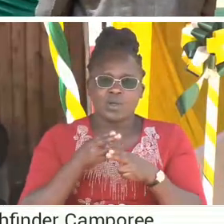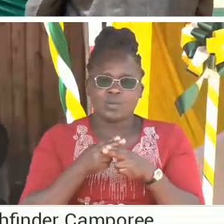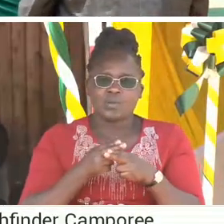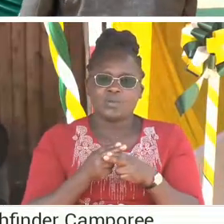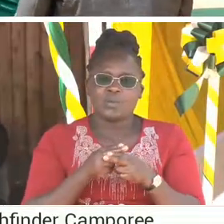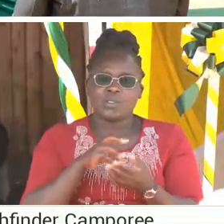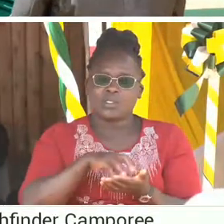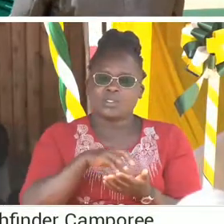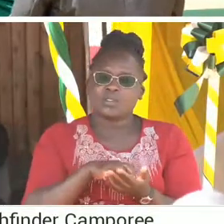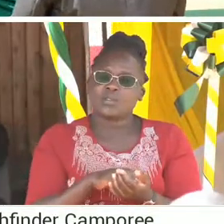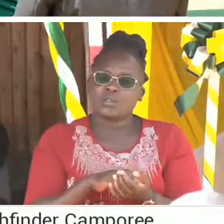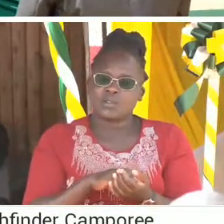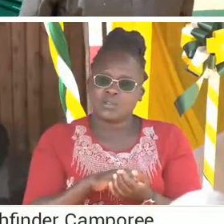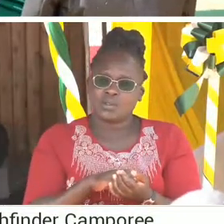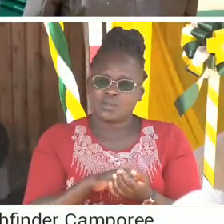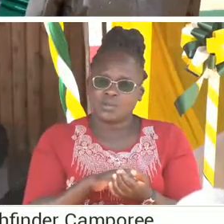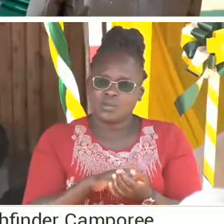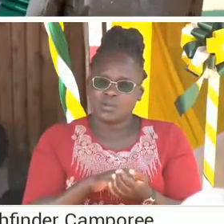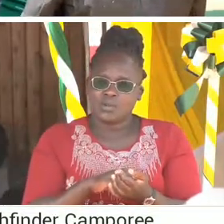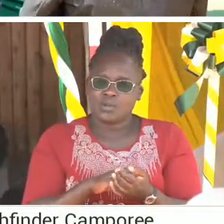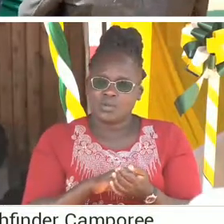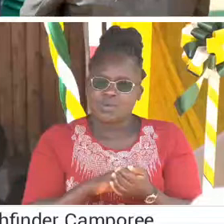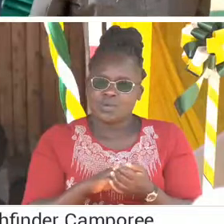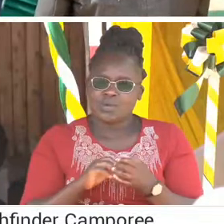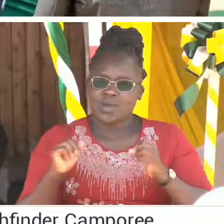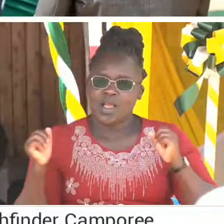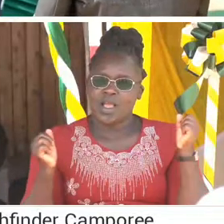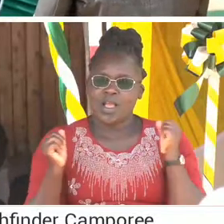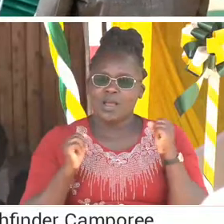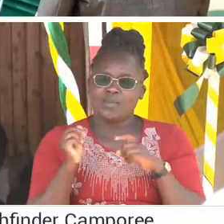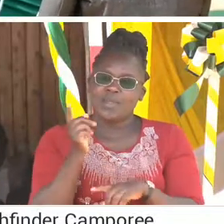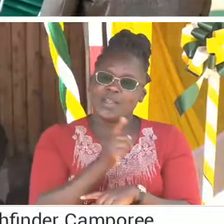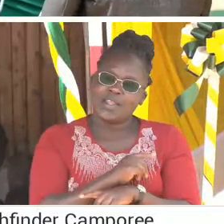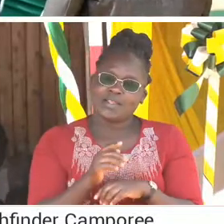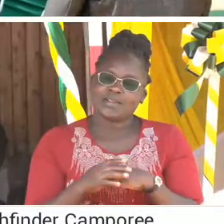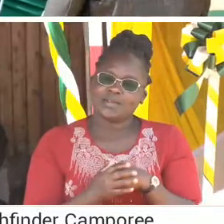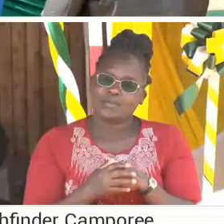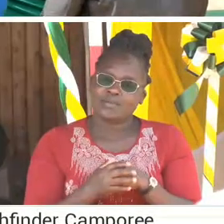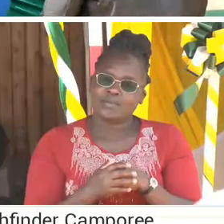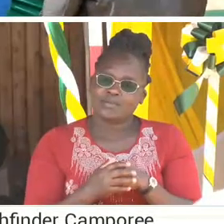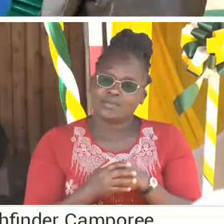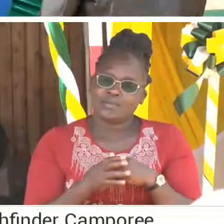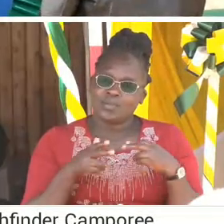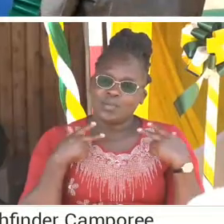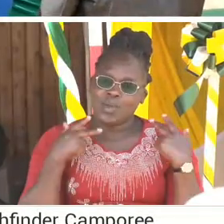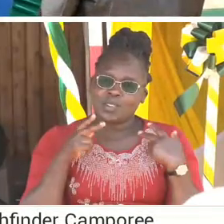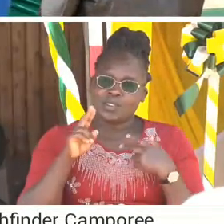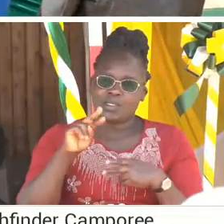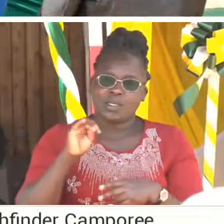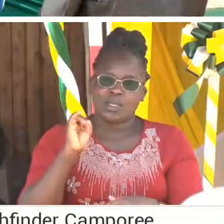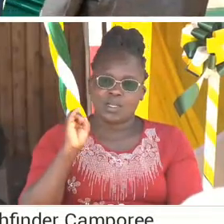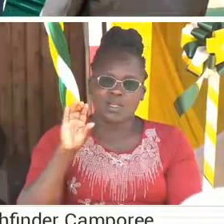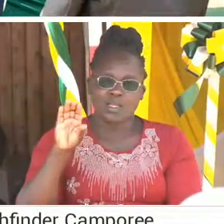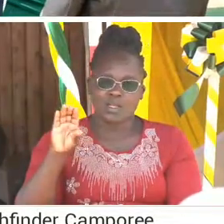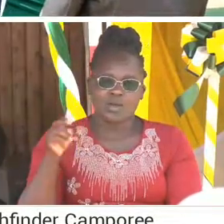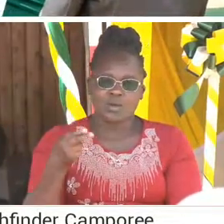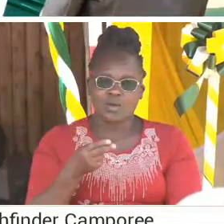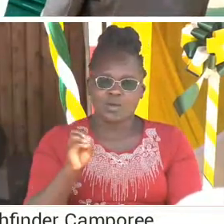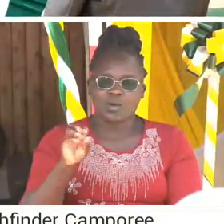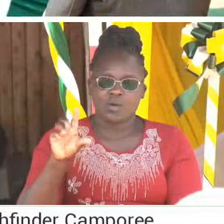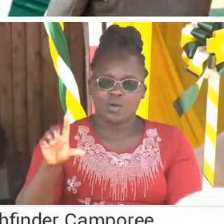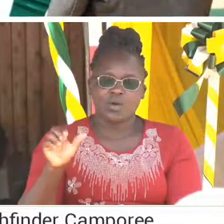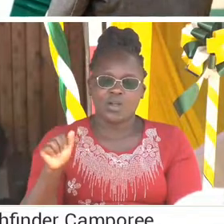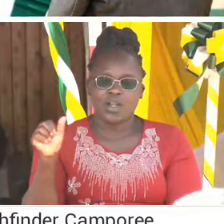Njema. Na mambo mema. Sabato njema. Pastor Nicholas Cheruyat,